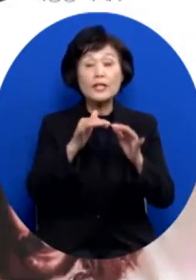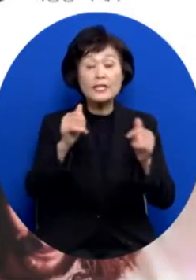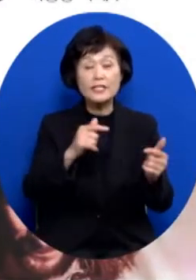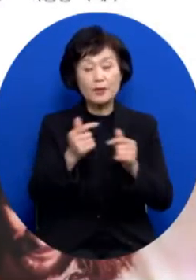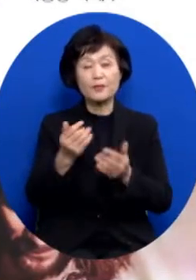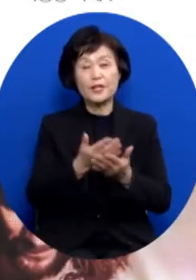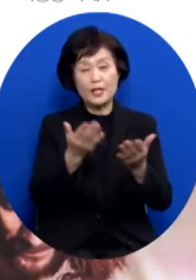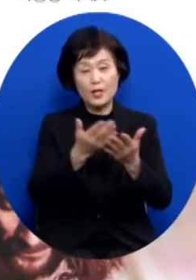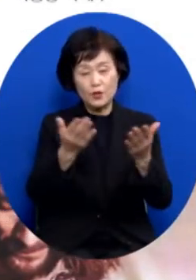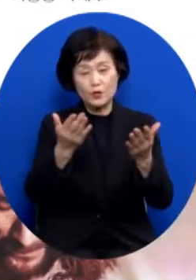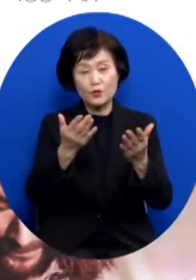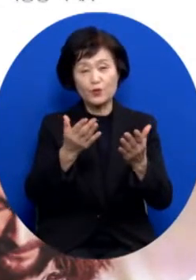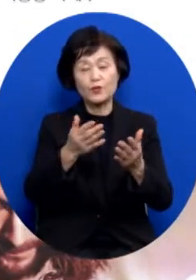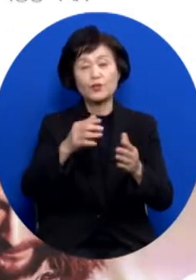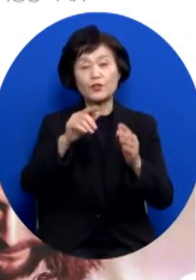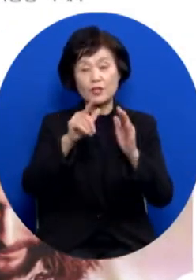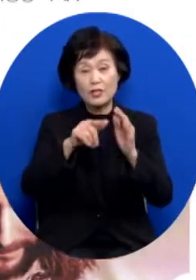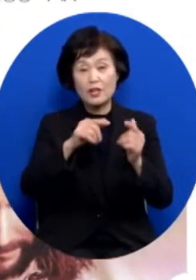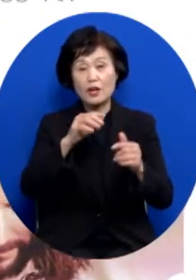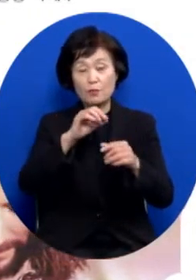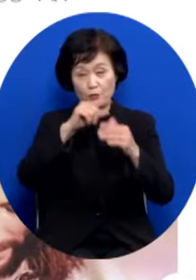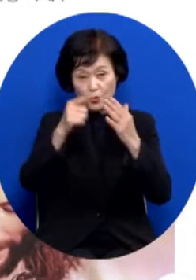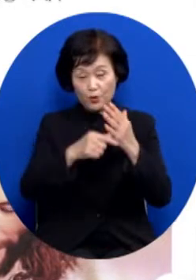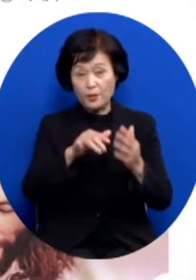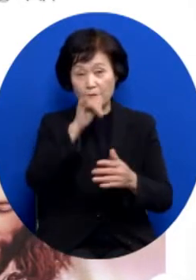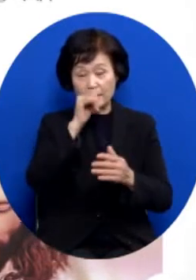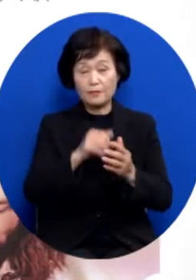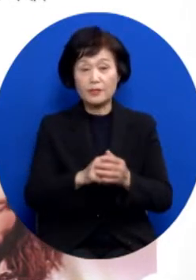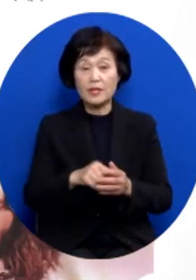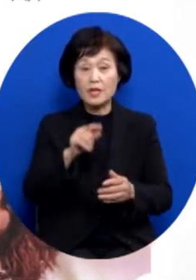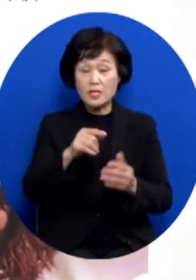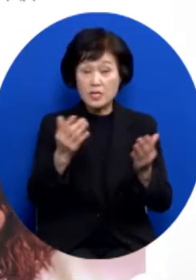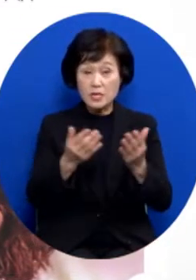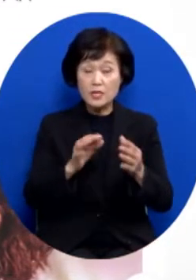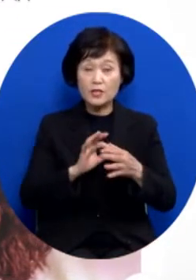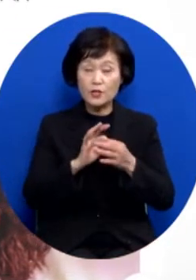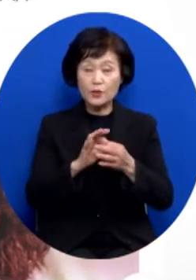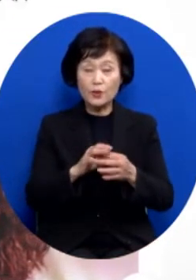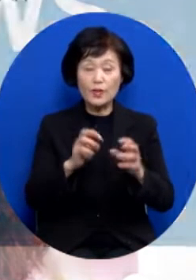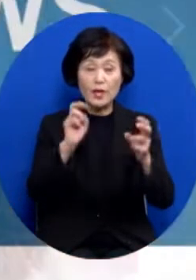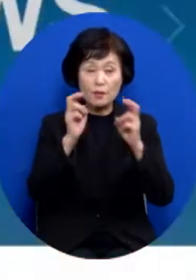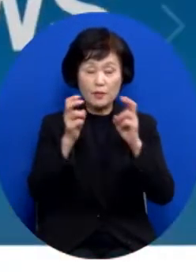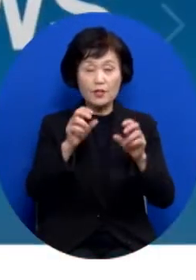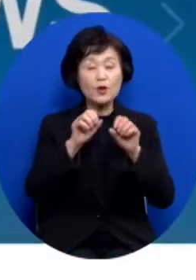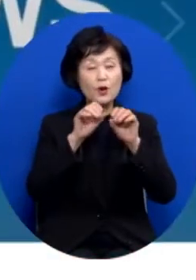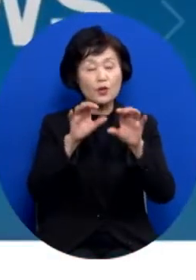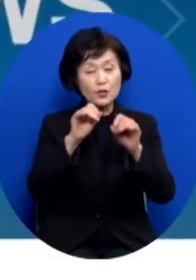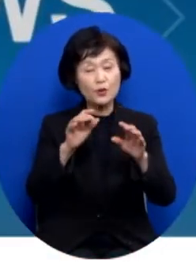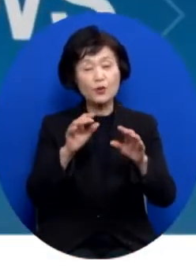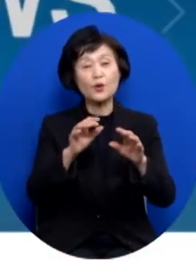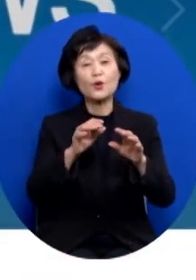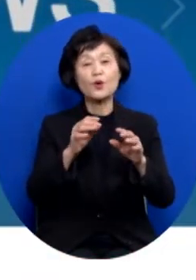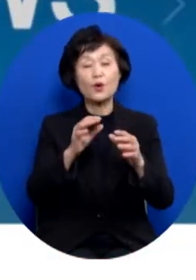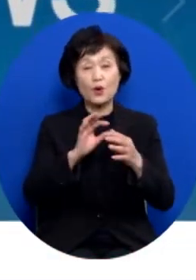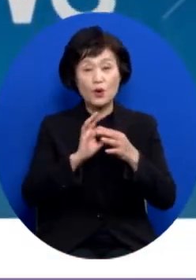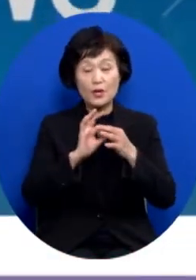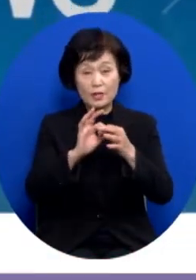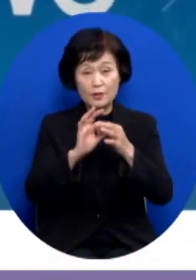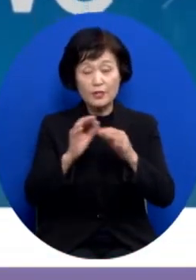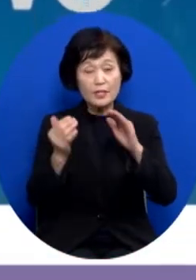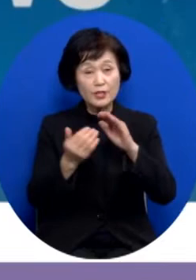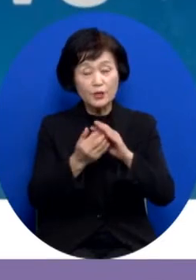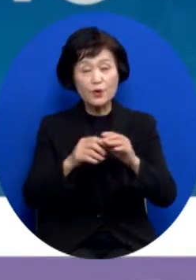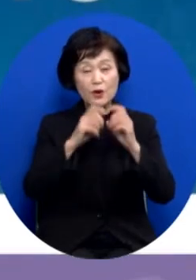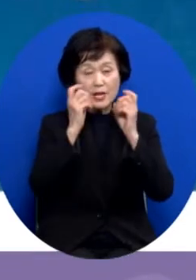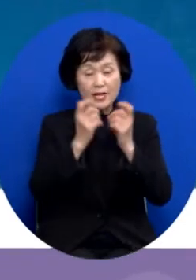제공합니다 CTS 조이고 담당자는 플랫폼을 통해 미디어 선교를 이루고 복음이 전파되길 바란다며 개인의